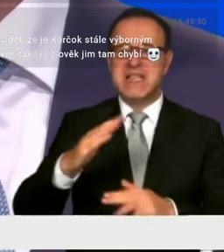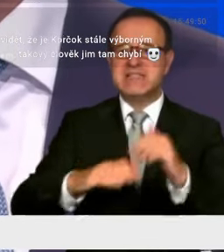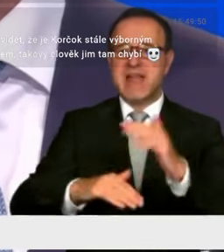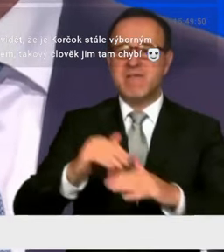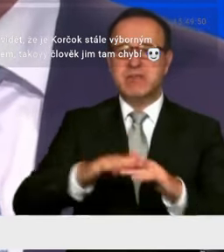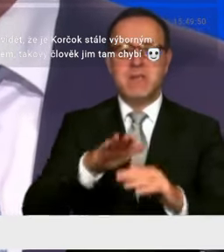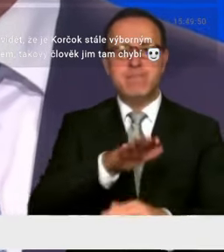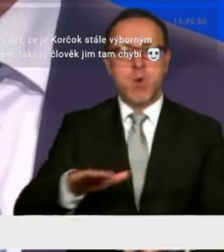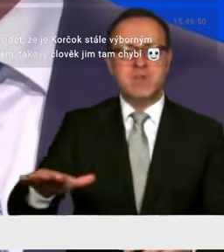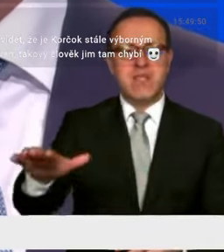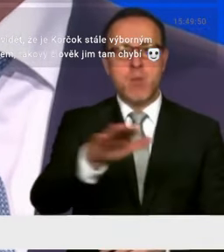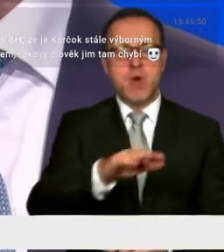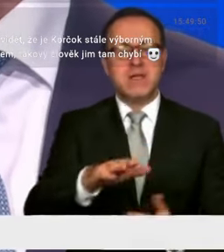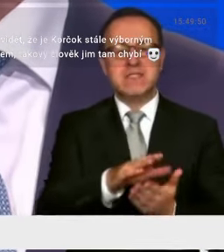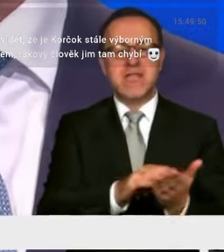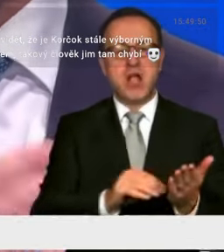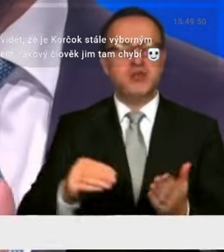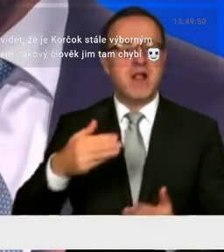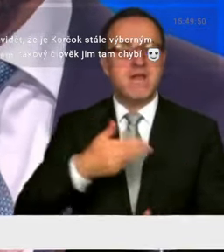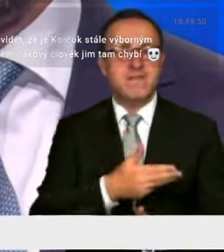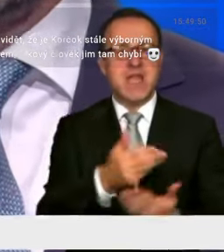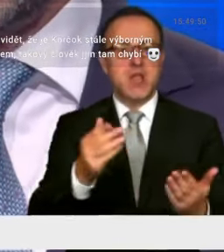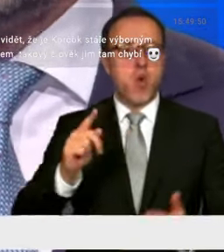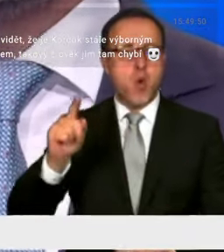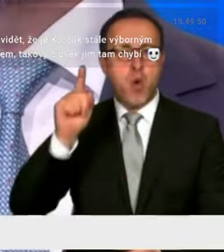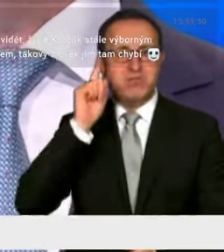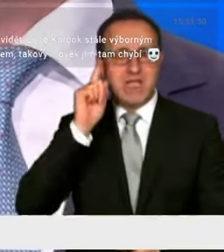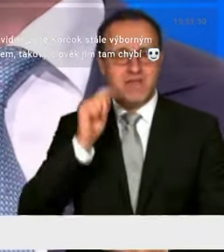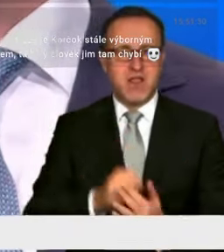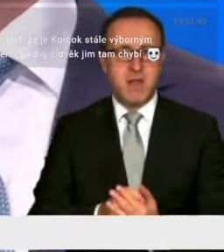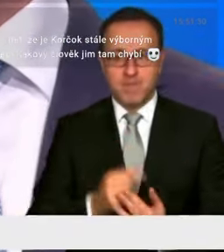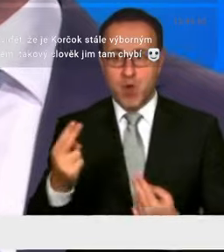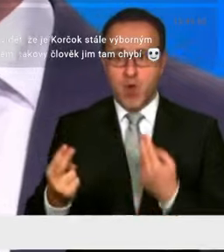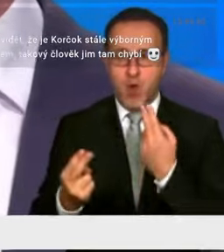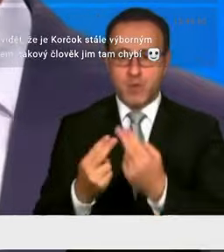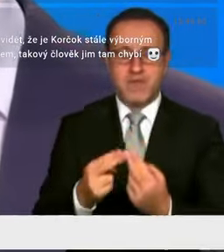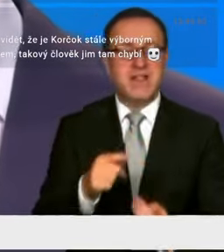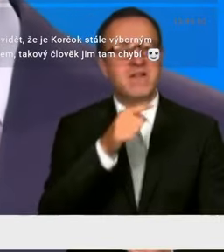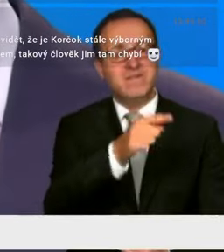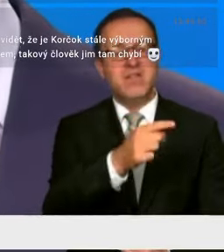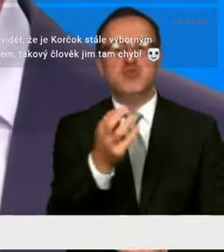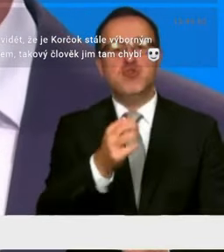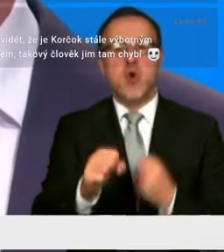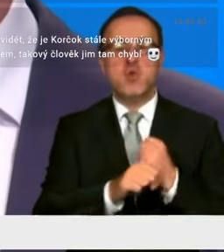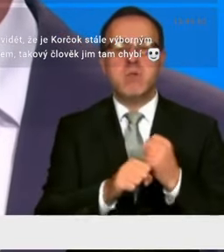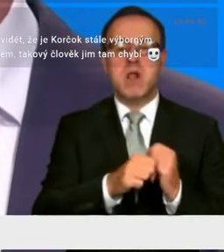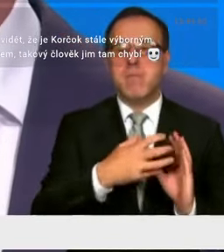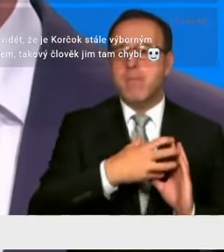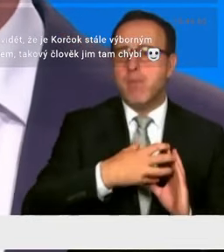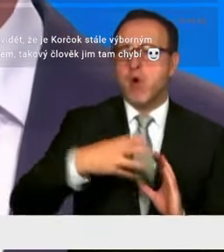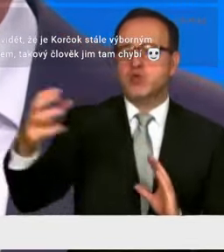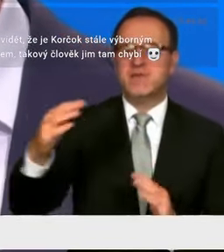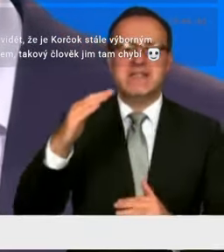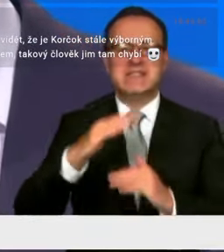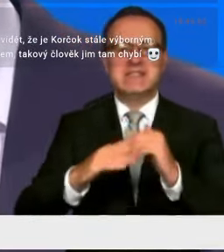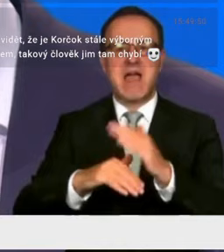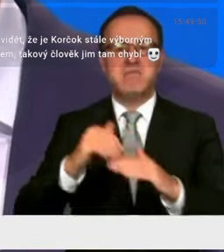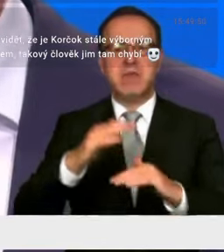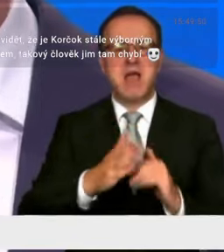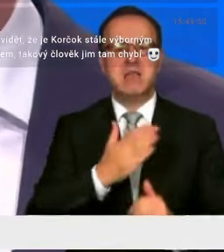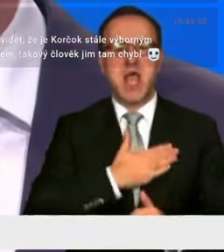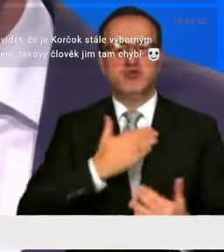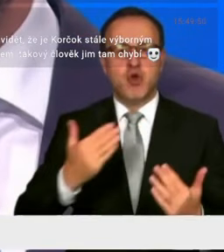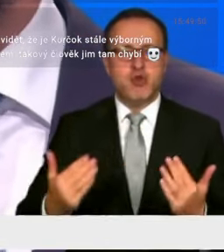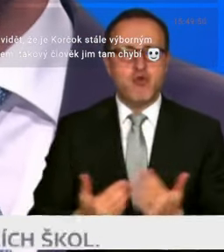s rozbehnutým verejným obstarávaním tak odpovedzte občanom tejto krajiny čo ste vy teda pre pokračovanie tej výstavby tejto našej